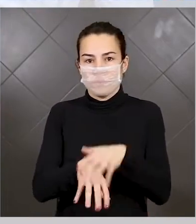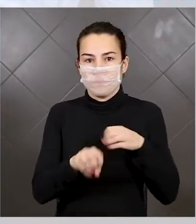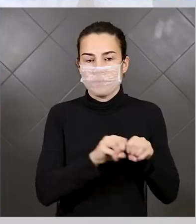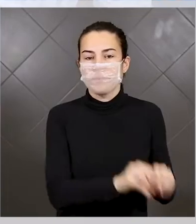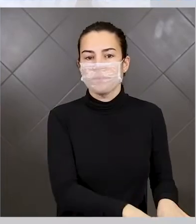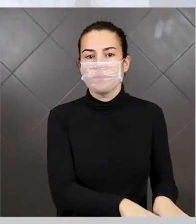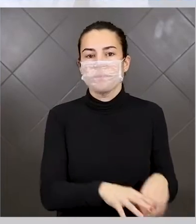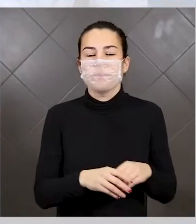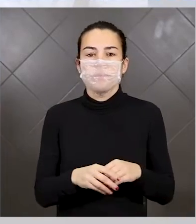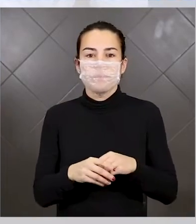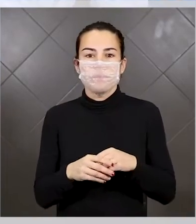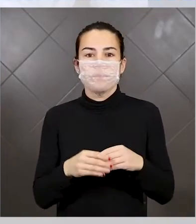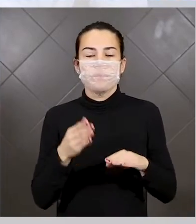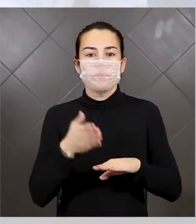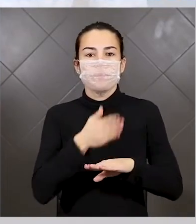abans de ficar al congelador,